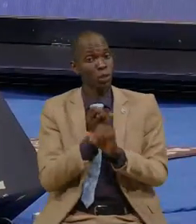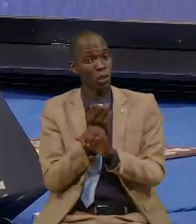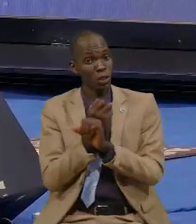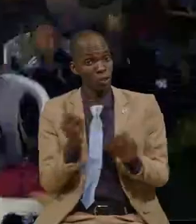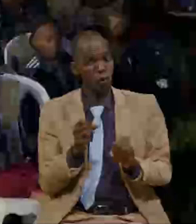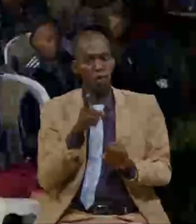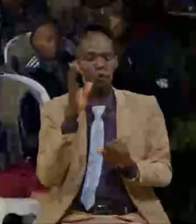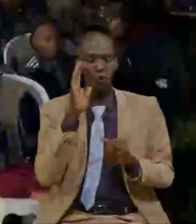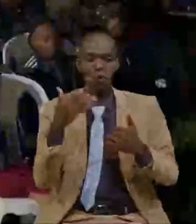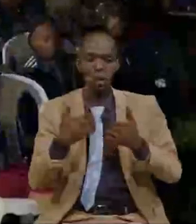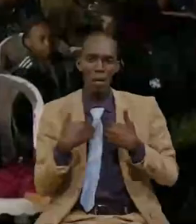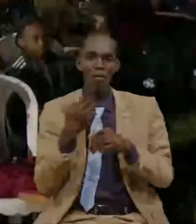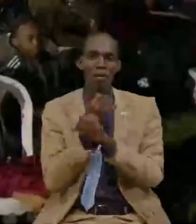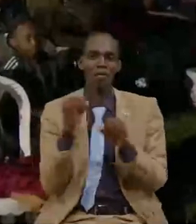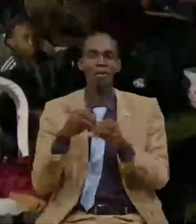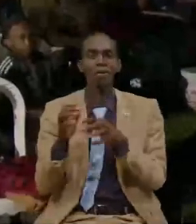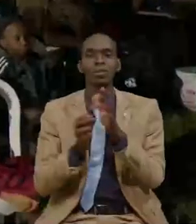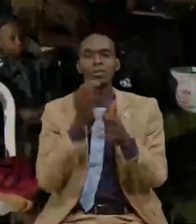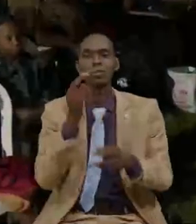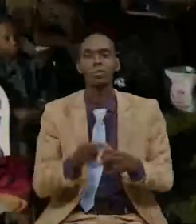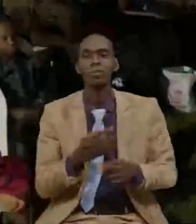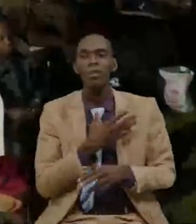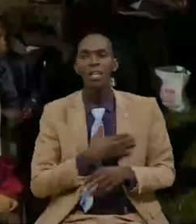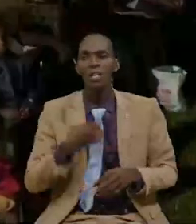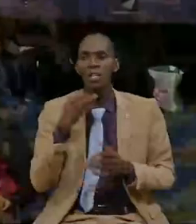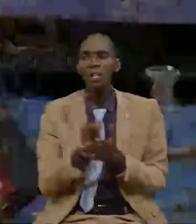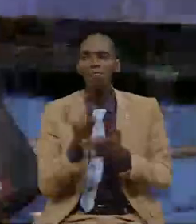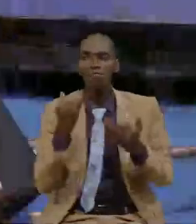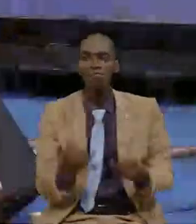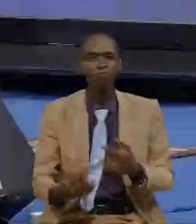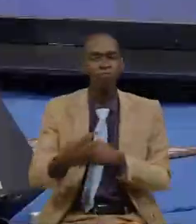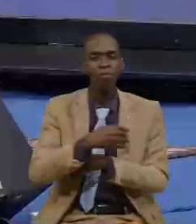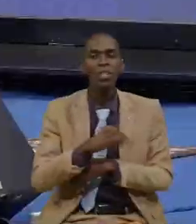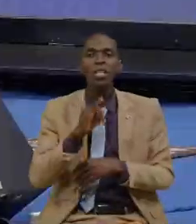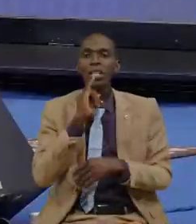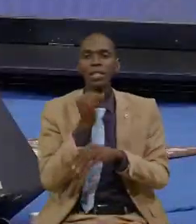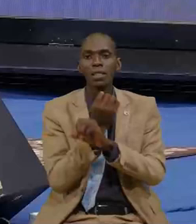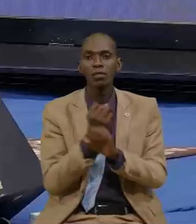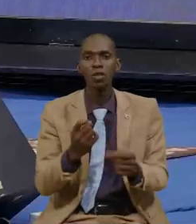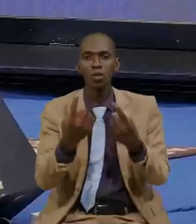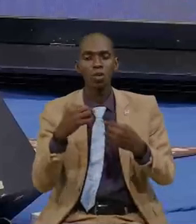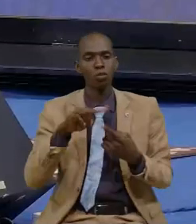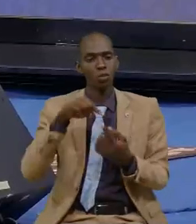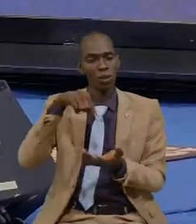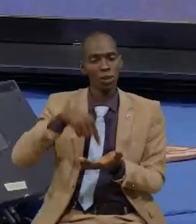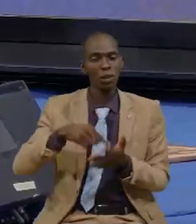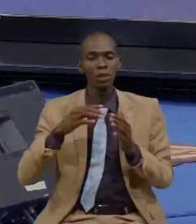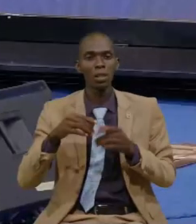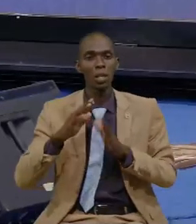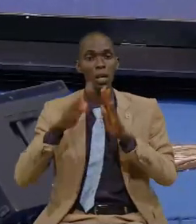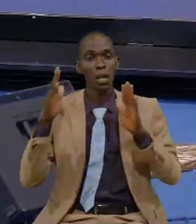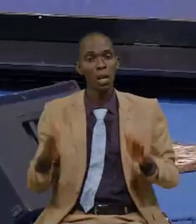êtes venu, vous aurez le salut. Et dit, aujourd'hui, ce jour, le